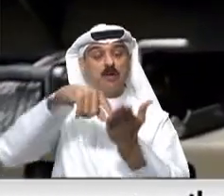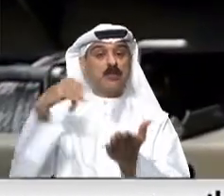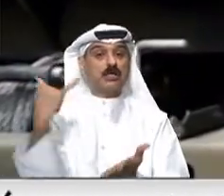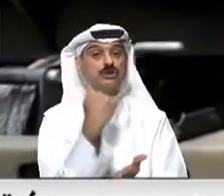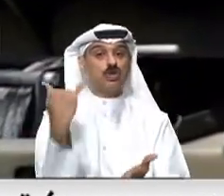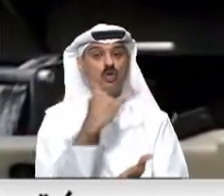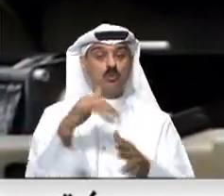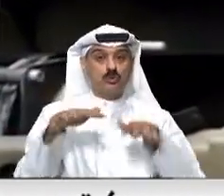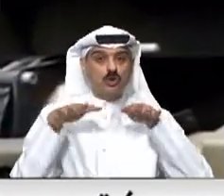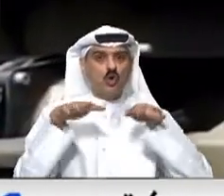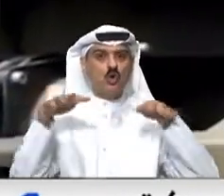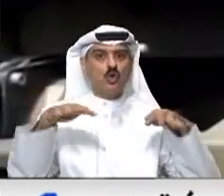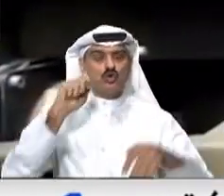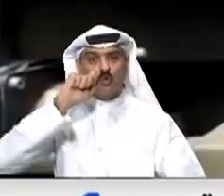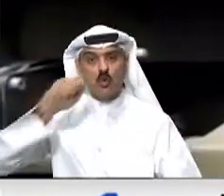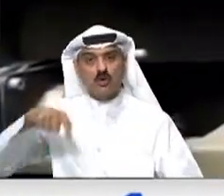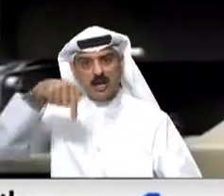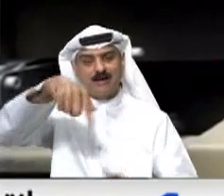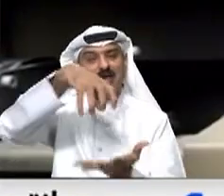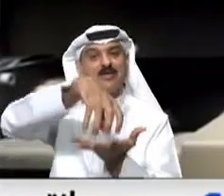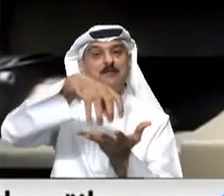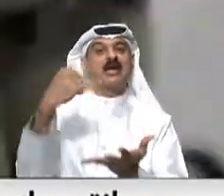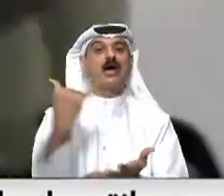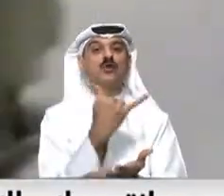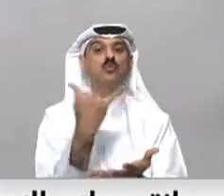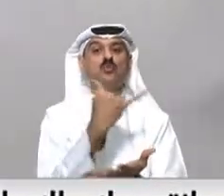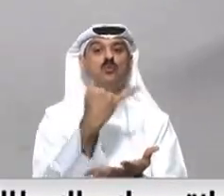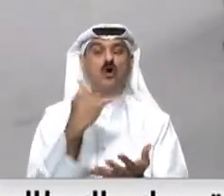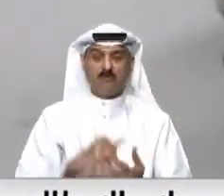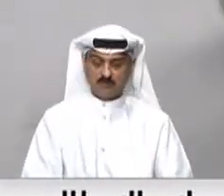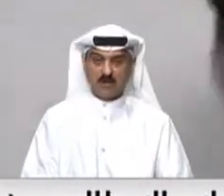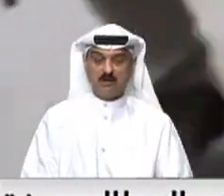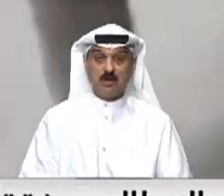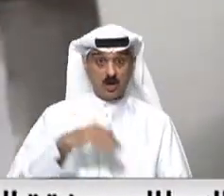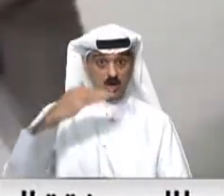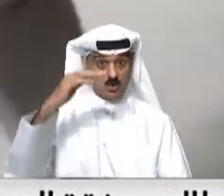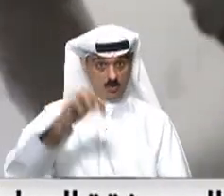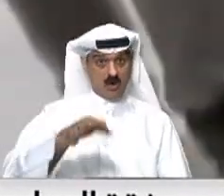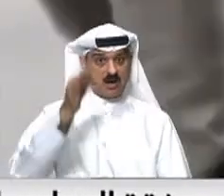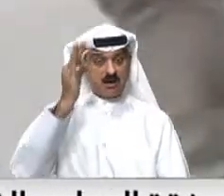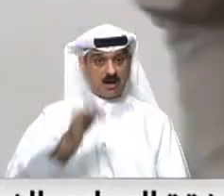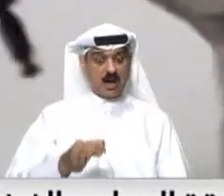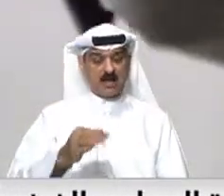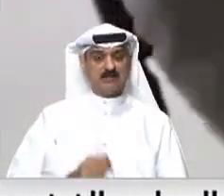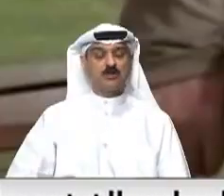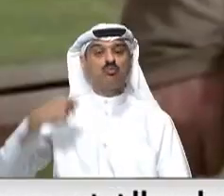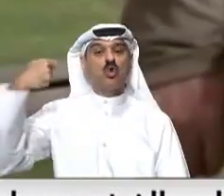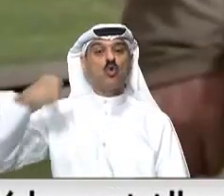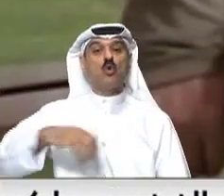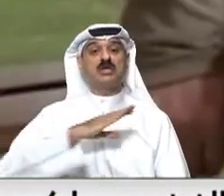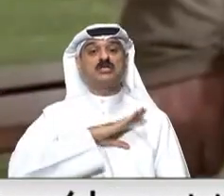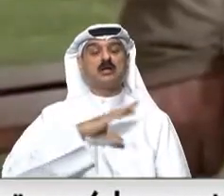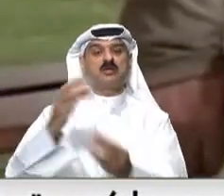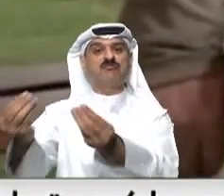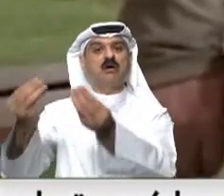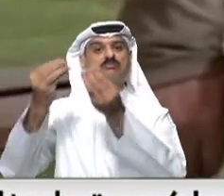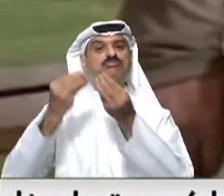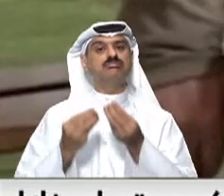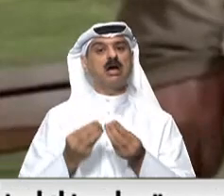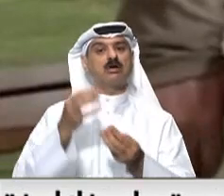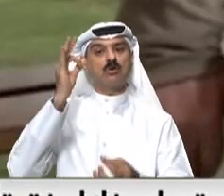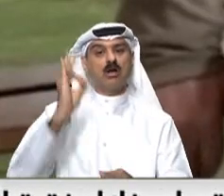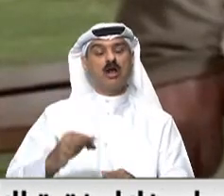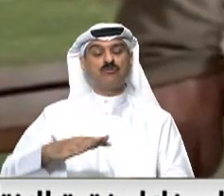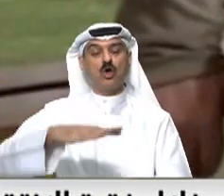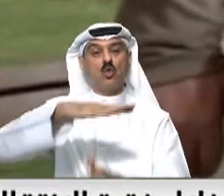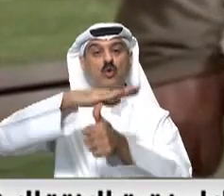للهجوم على أوكرانيا، وهدد بالتوجه إلى العاصمة الروسية موسكو إذا لم يتم تسليم وزير الدفاع الروسي سيرغي شيغو ورئيس